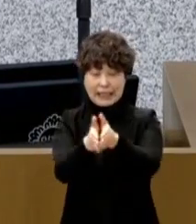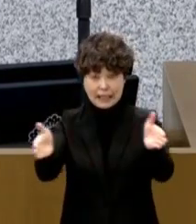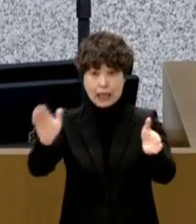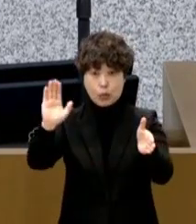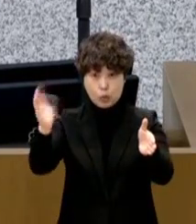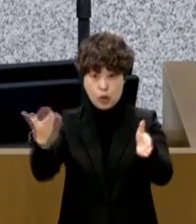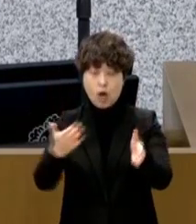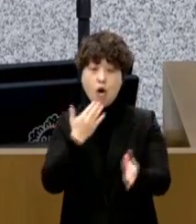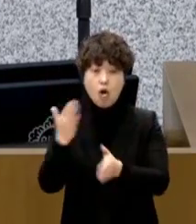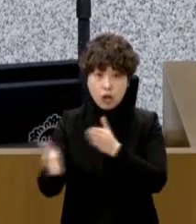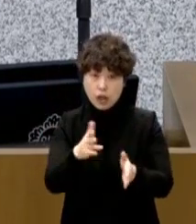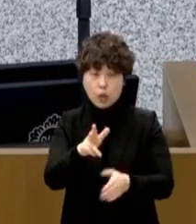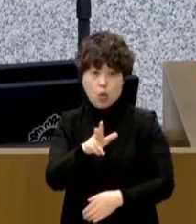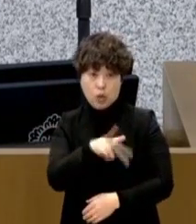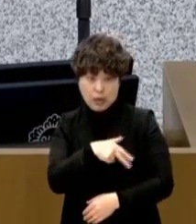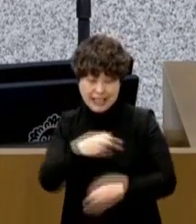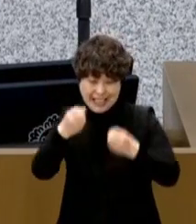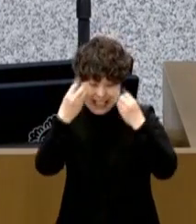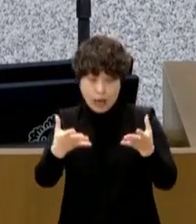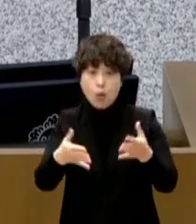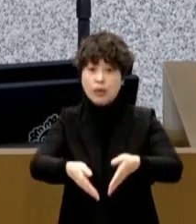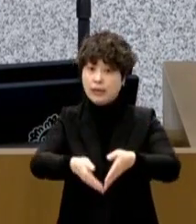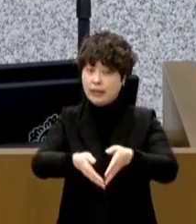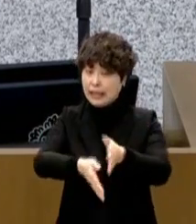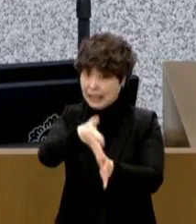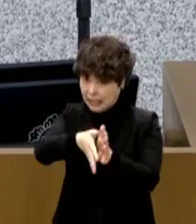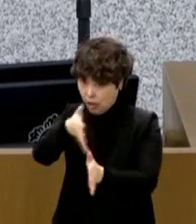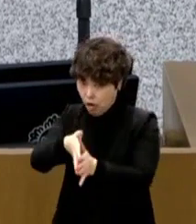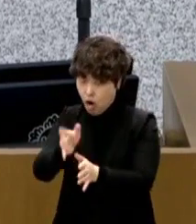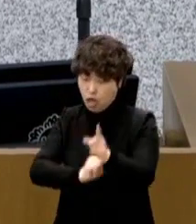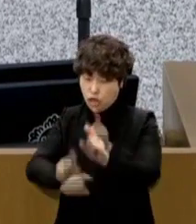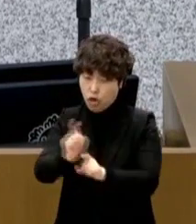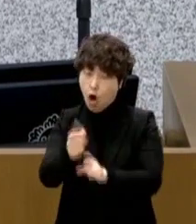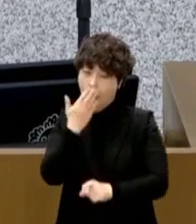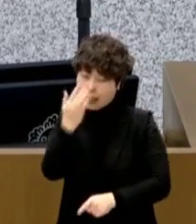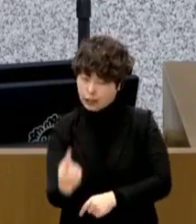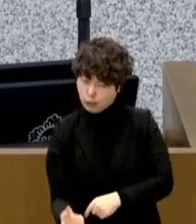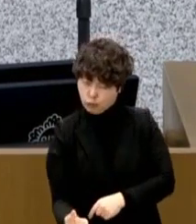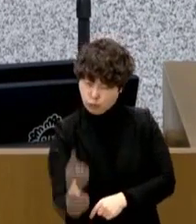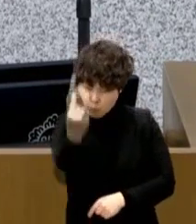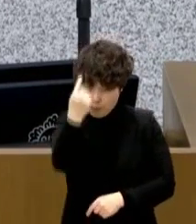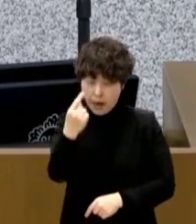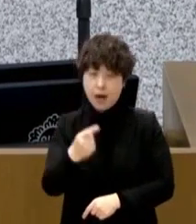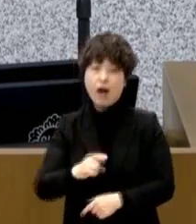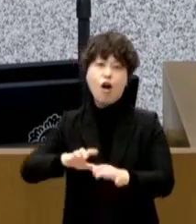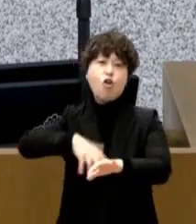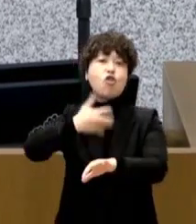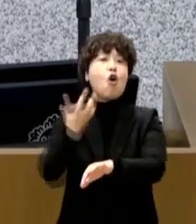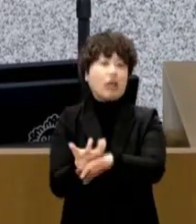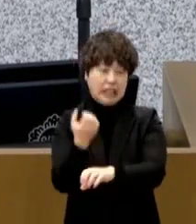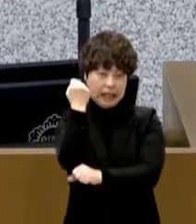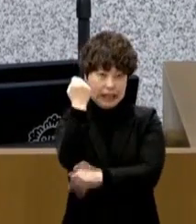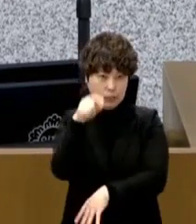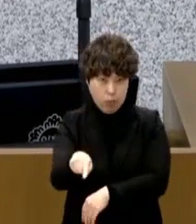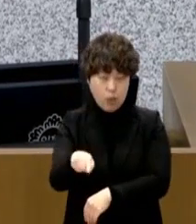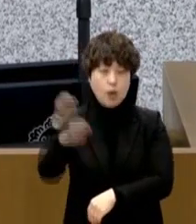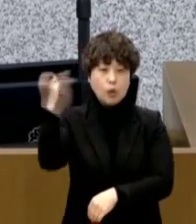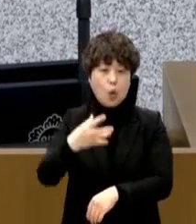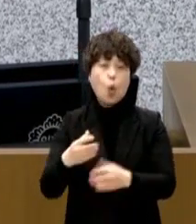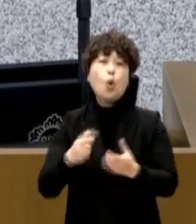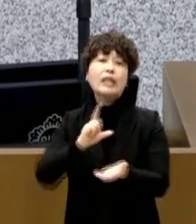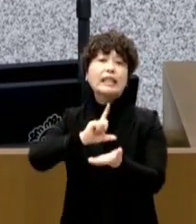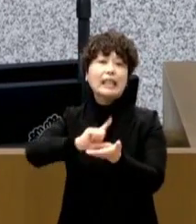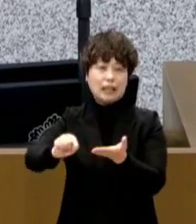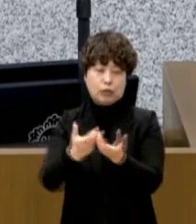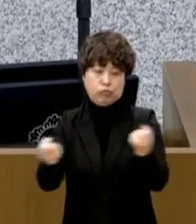시작되는 경기도의회의 새로운 시도는 지방의회의 더 큰 가능성을 여는 혁신의 초석이자 자치분권의